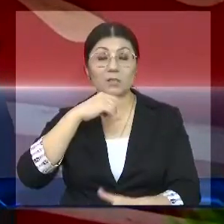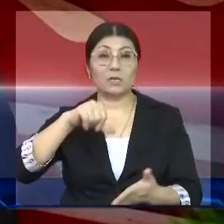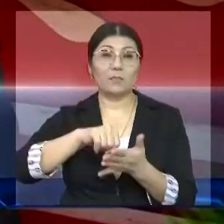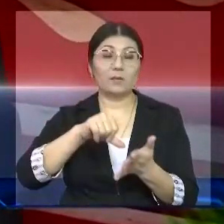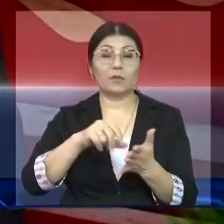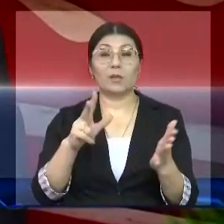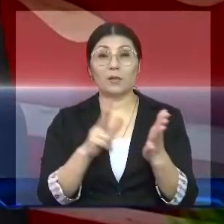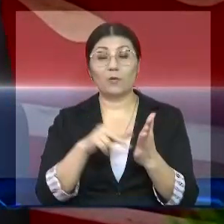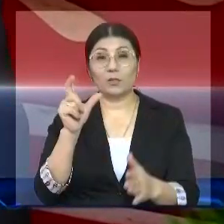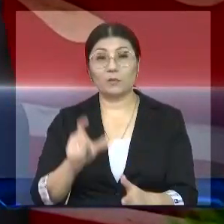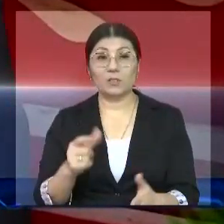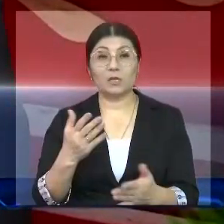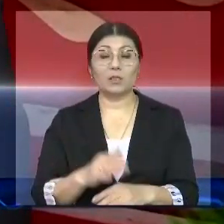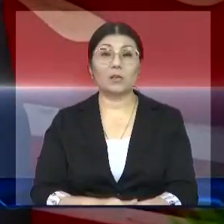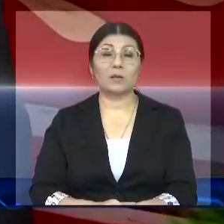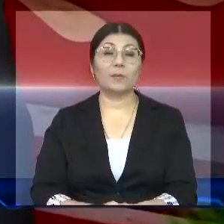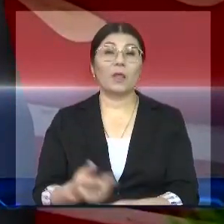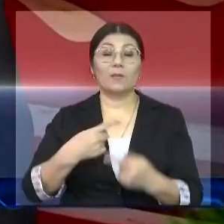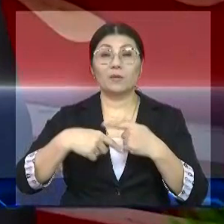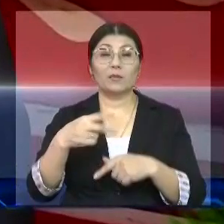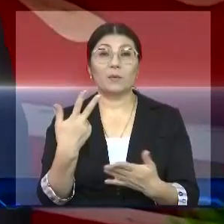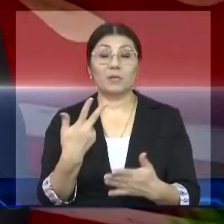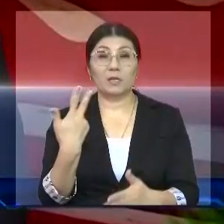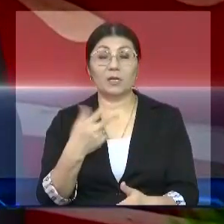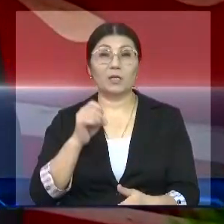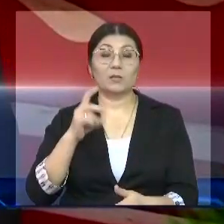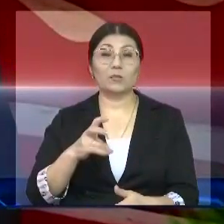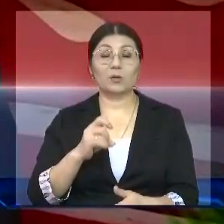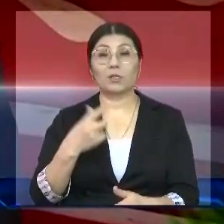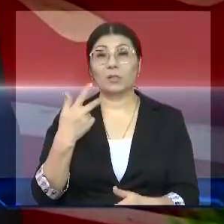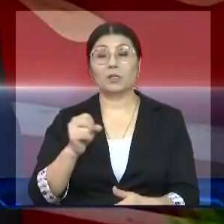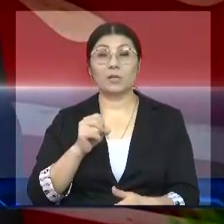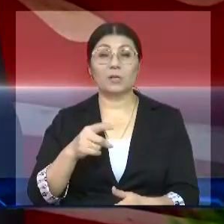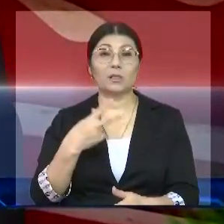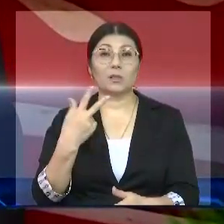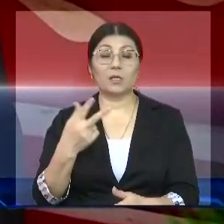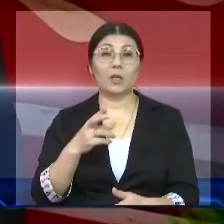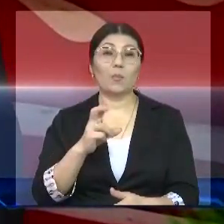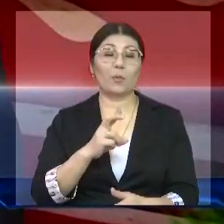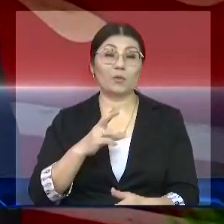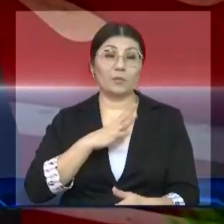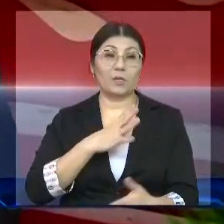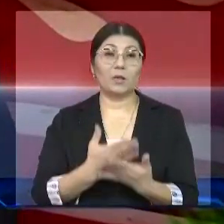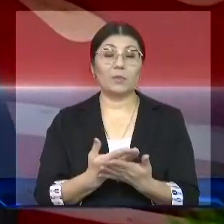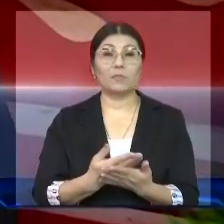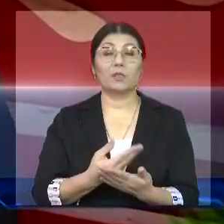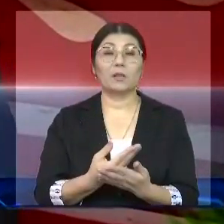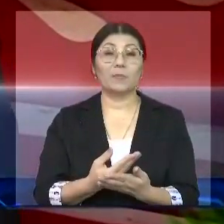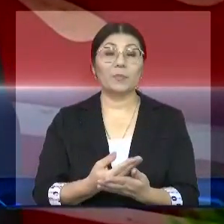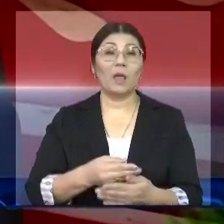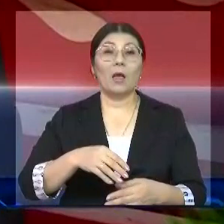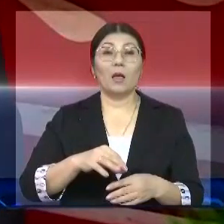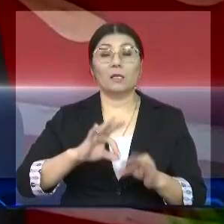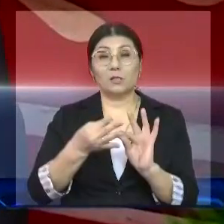8 участников и все вернулись с медалями. У нас 3 золота, 3 серебра и 2 бронзовые медали. В первом бою было очень сложно, прежде всего в